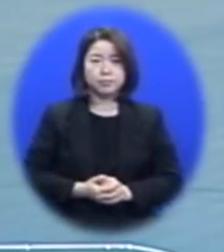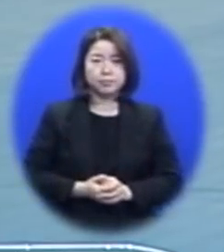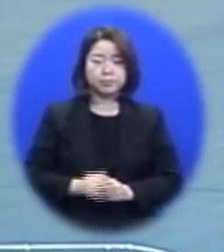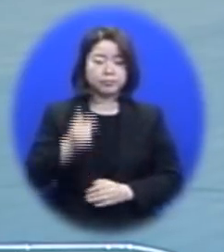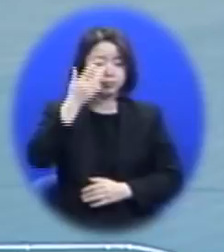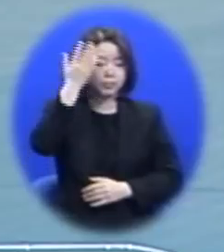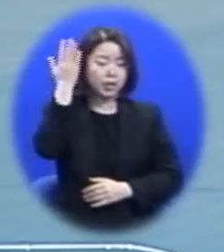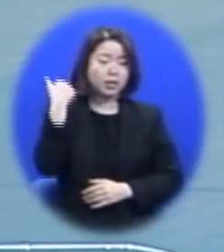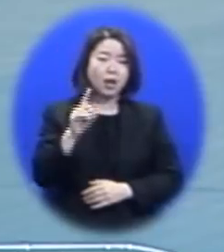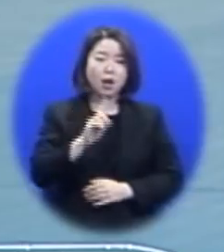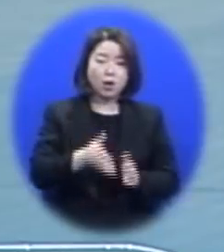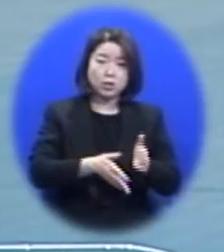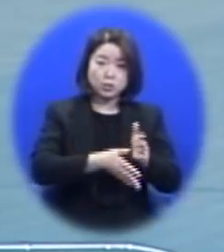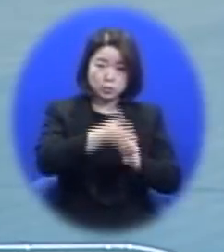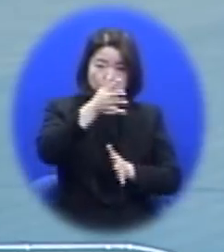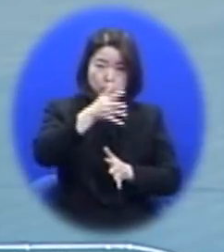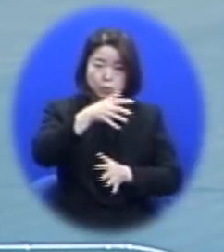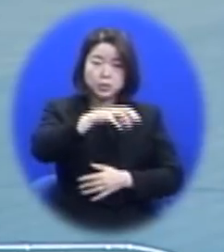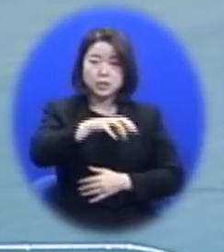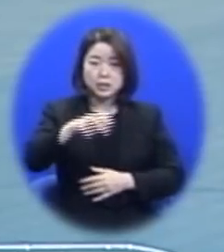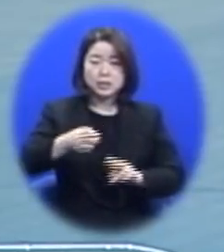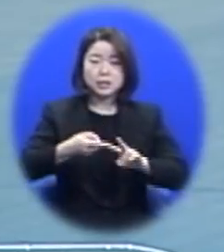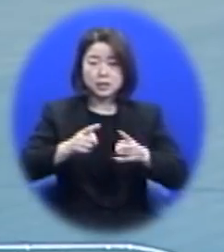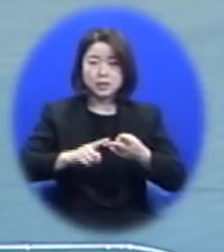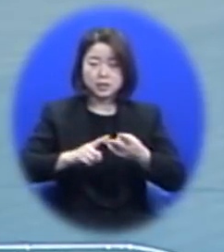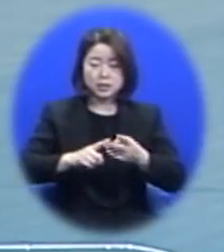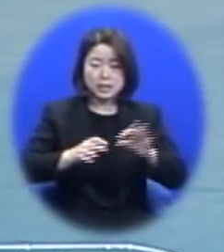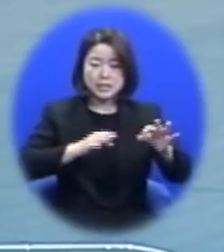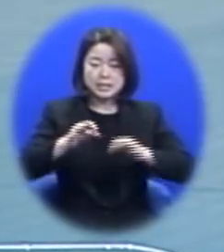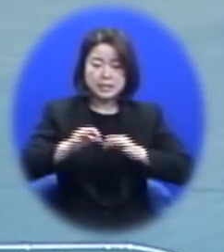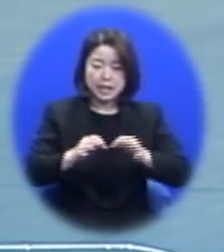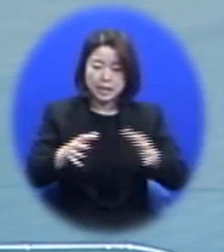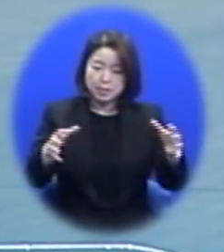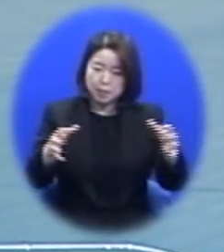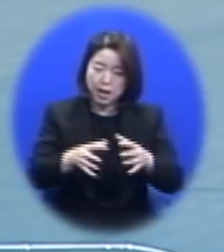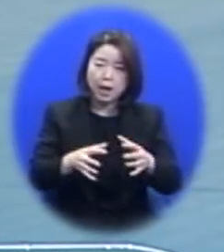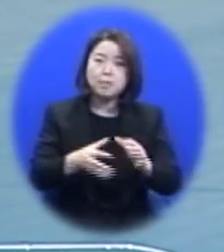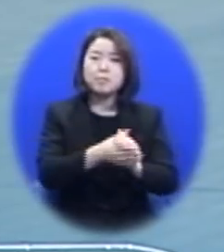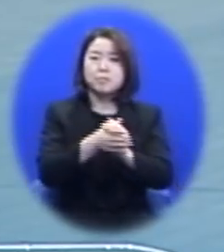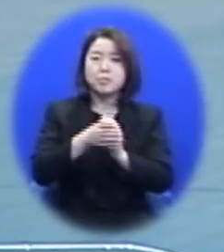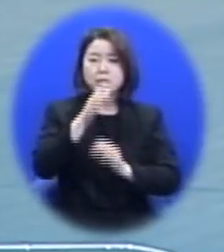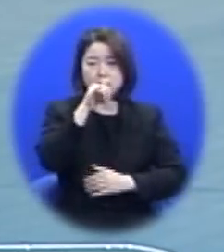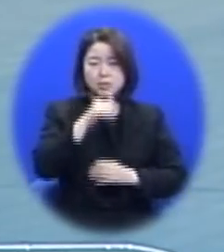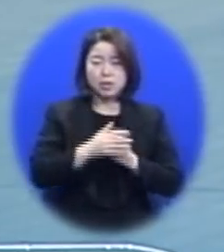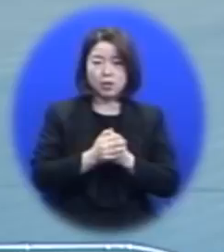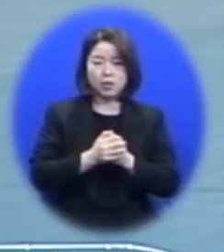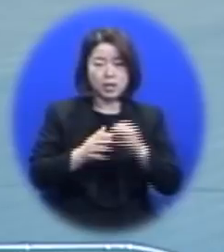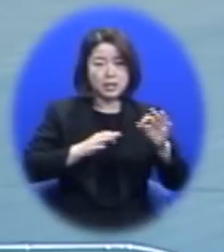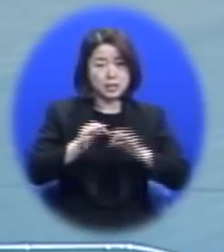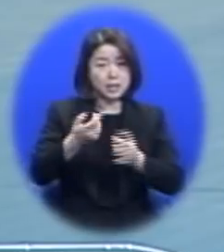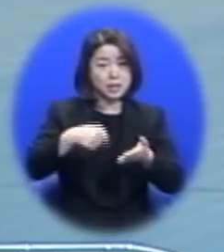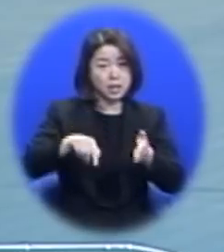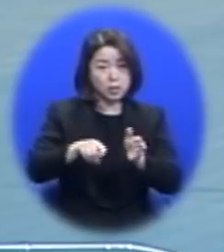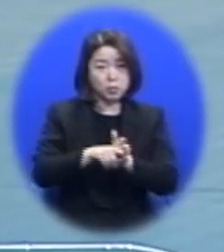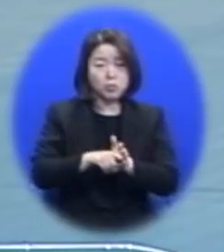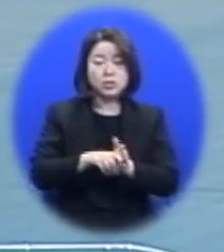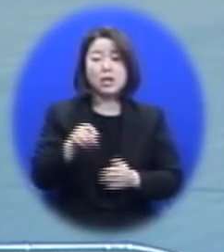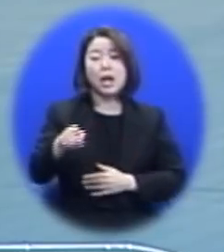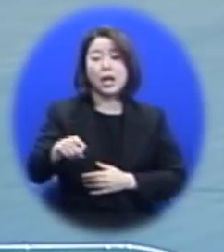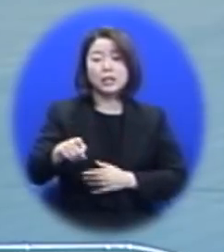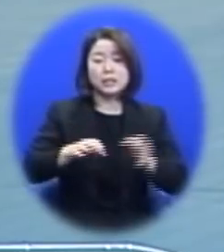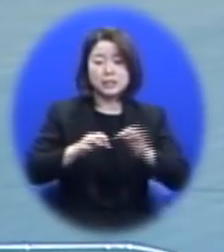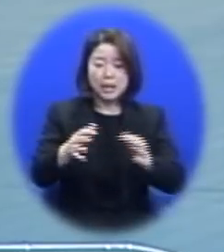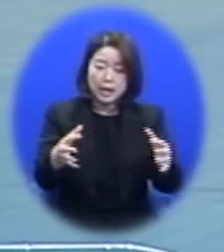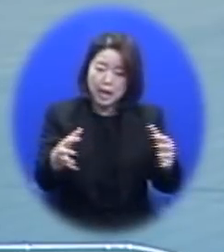당시 어느 도시나 상인 조합이 있었습니다. 장사를 하려는 사람들은 그 상인